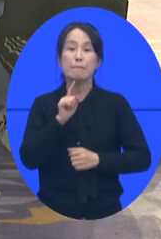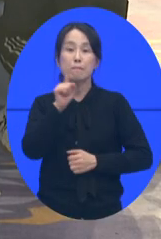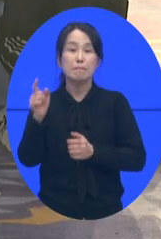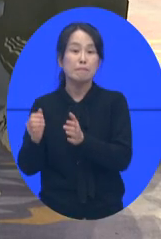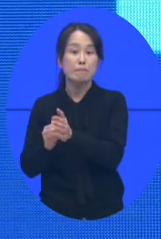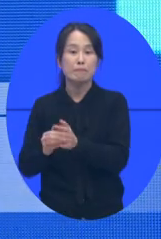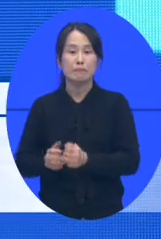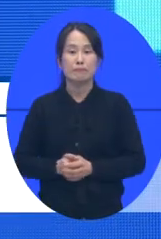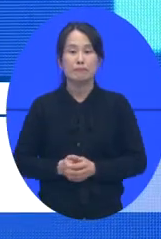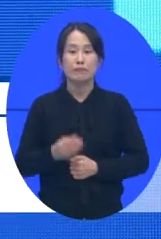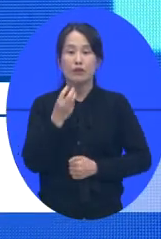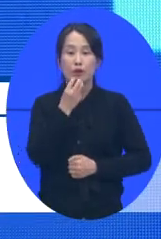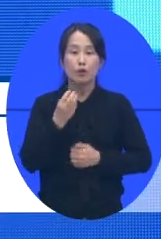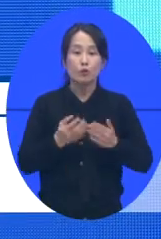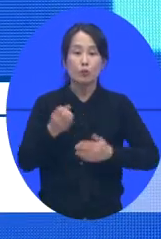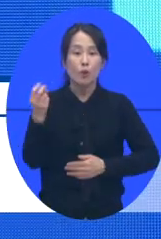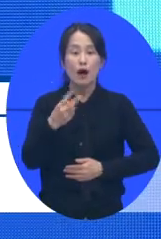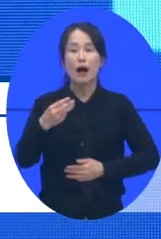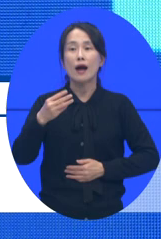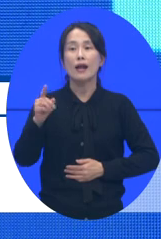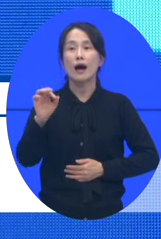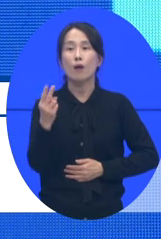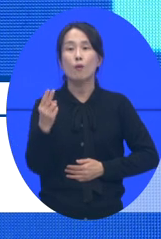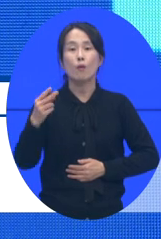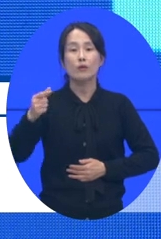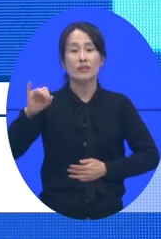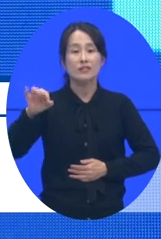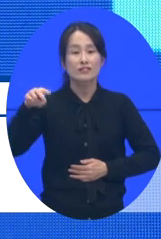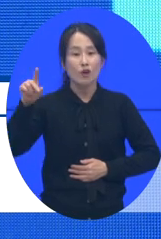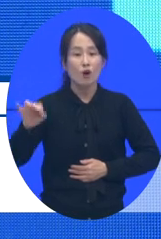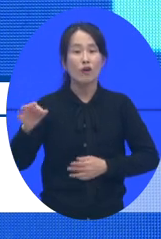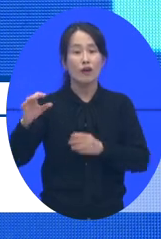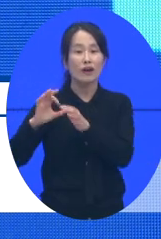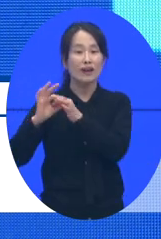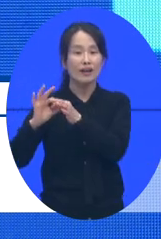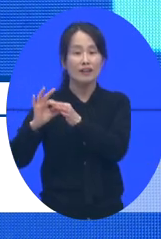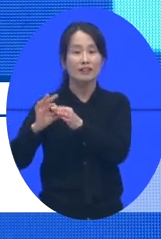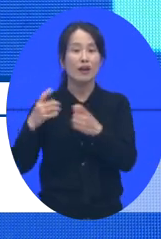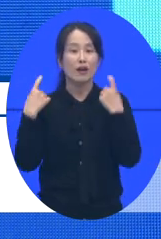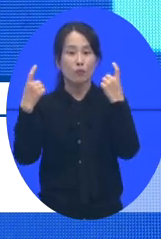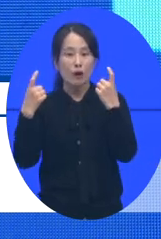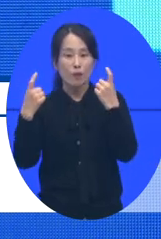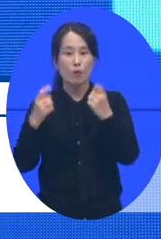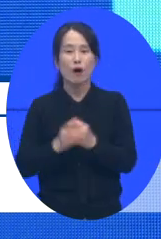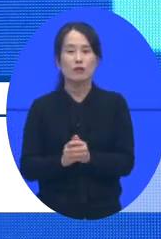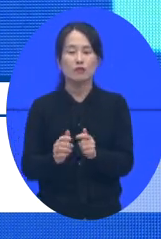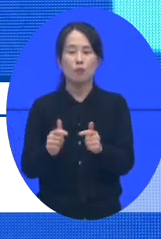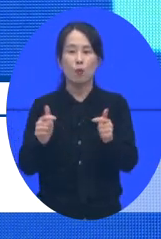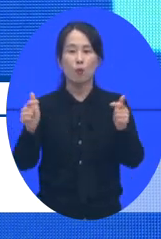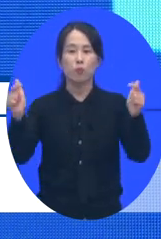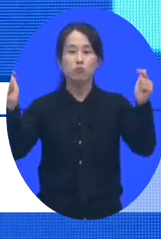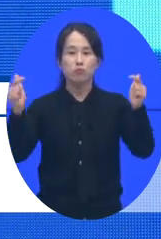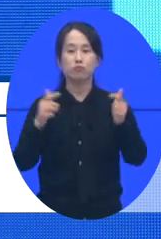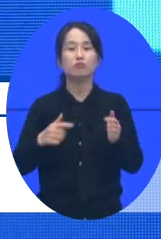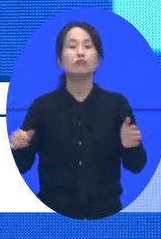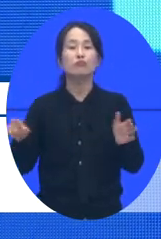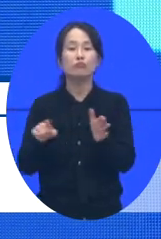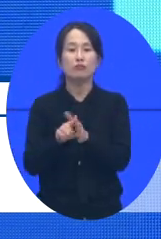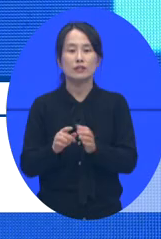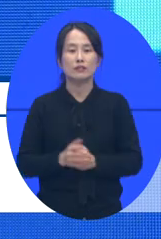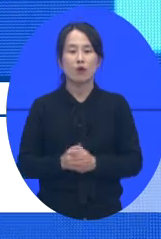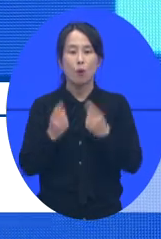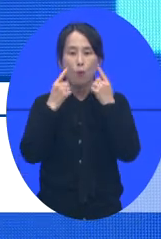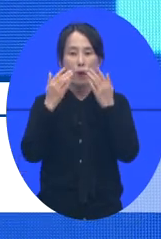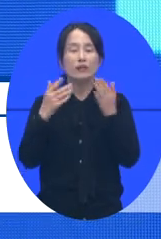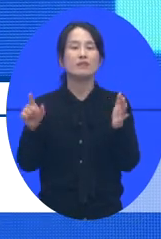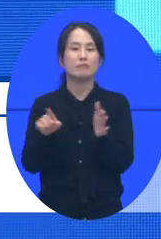도모했습니다. 우리 경기도와 또 랴오닝성 간의 관광이 무한대로 확대될